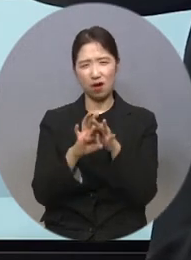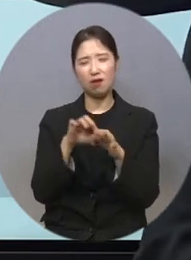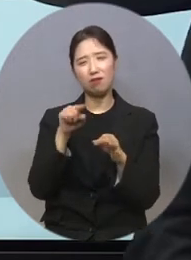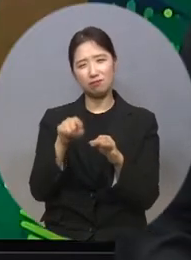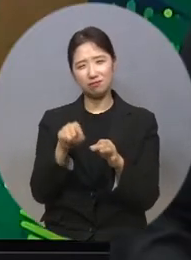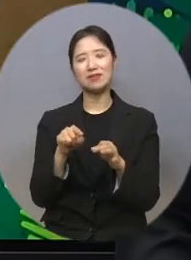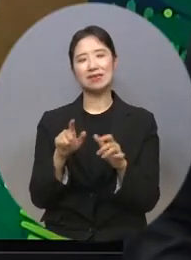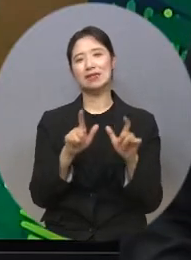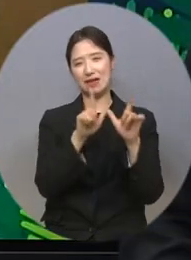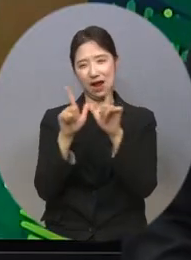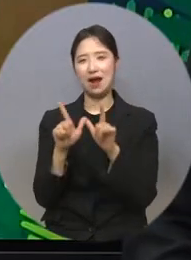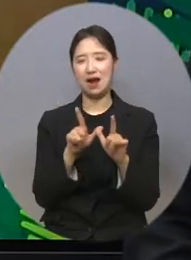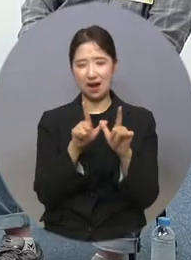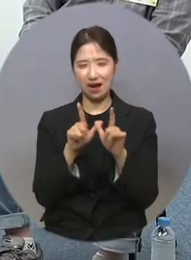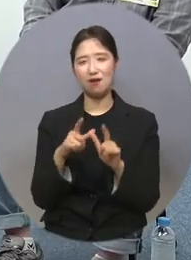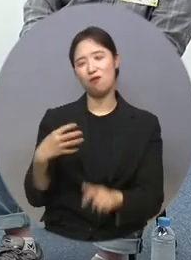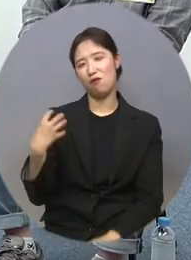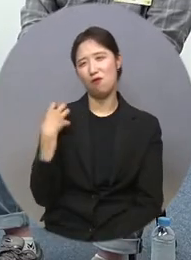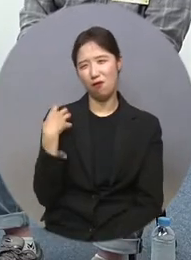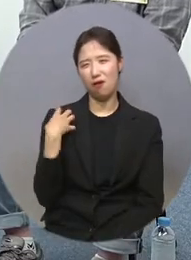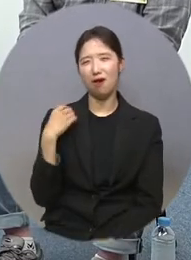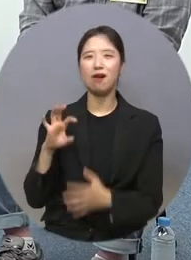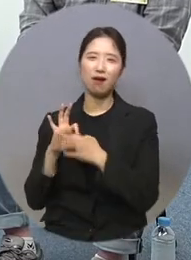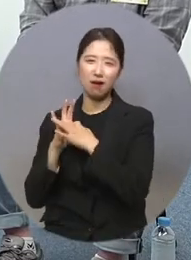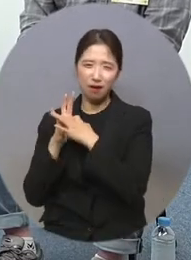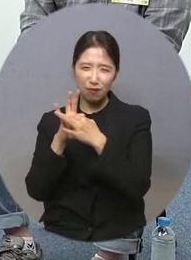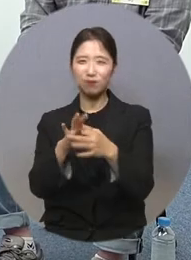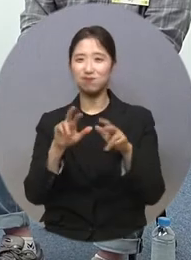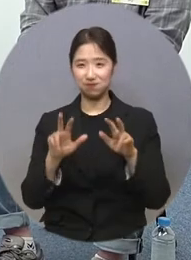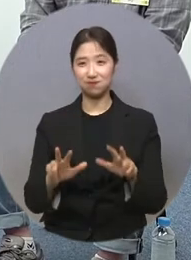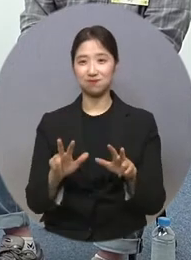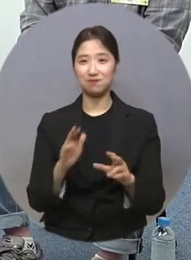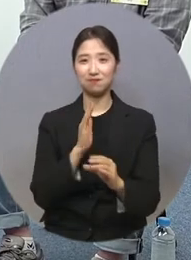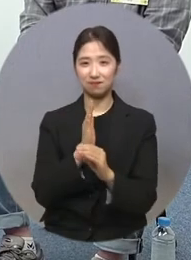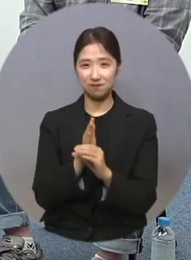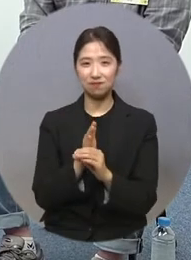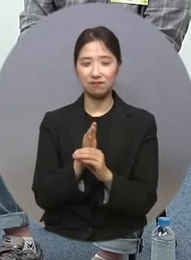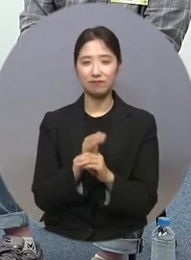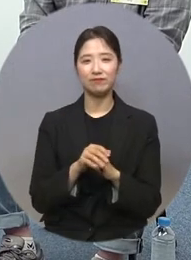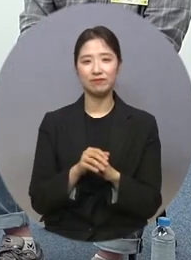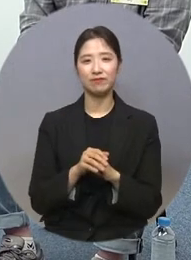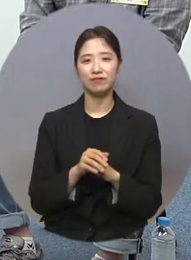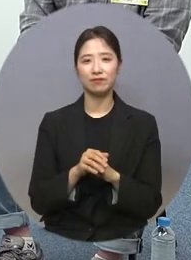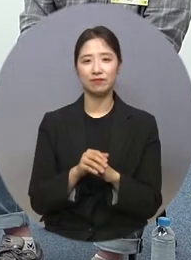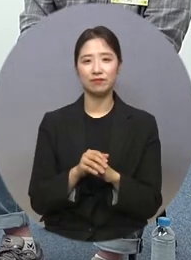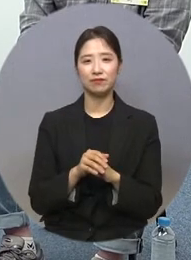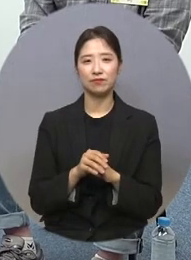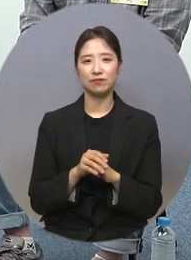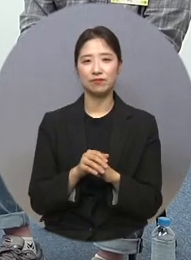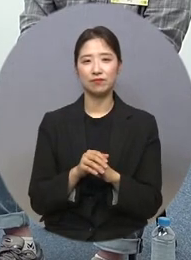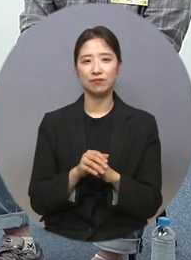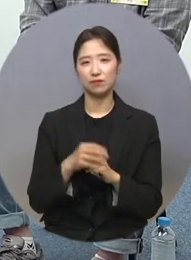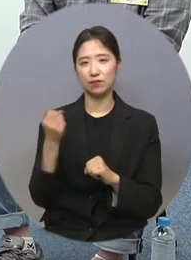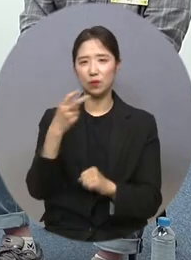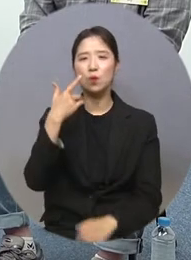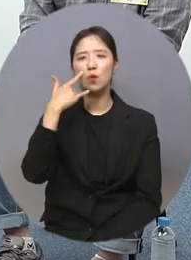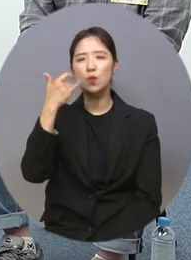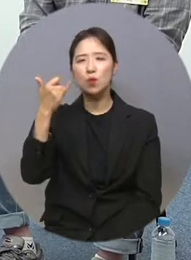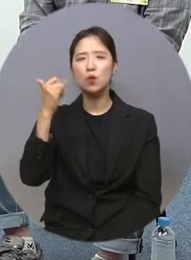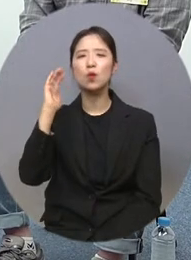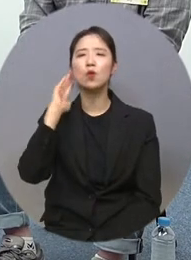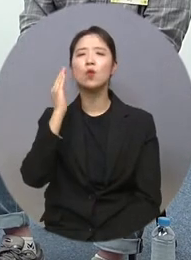거에 삶을 살아오셨고 여전히 또 살고 계시니까요. 그런 부분도 있을 것 같고 또